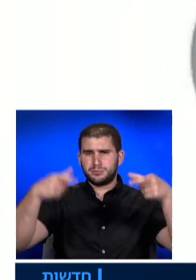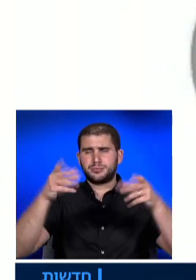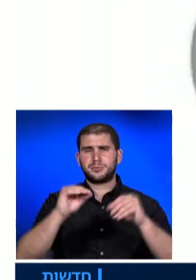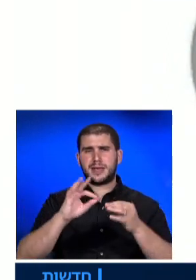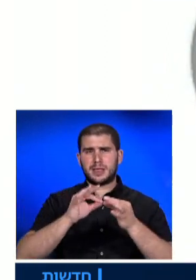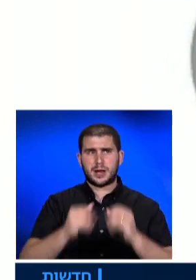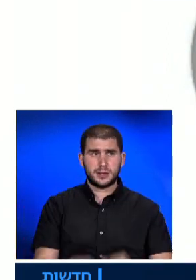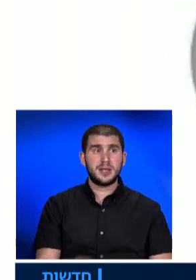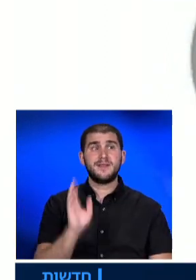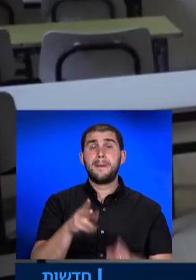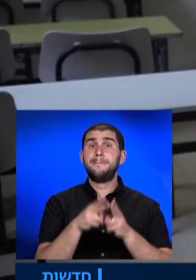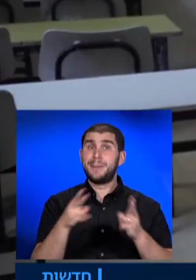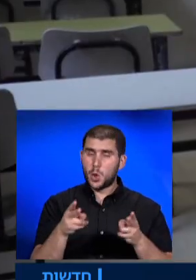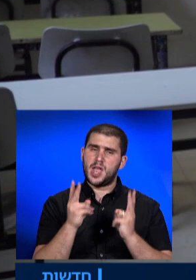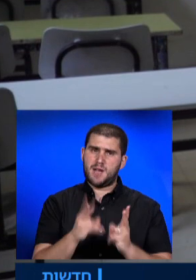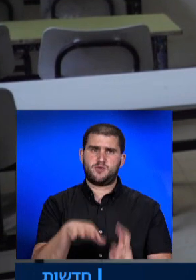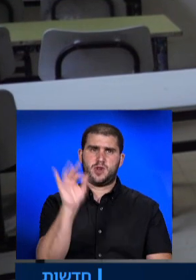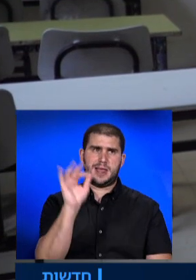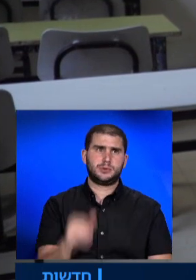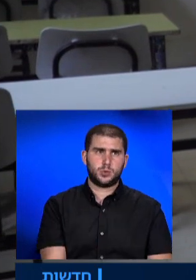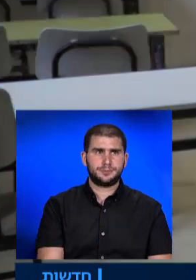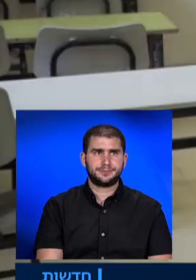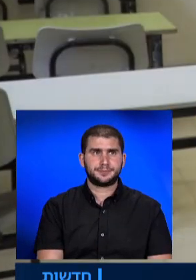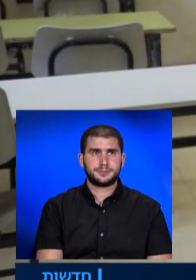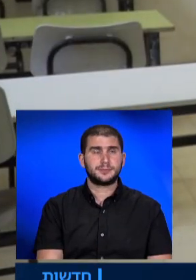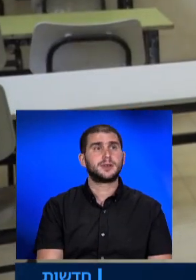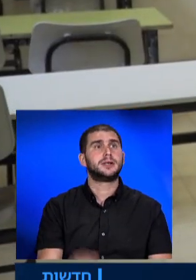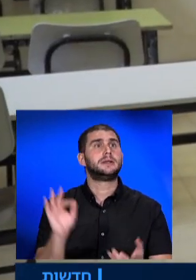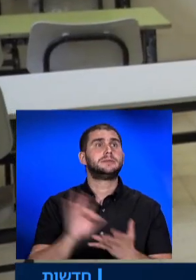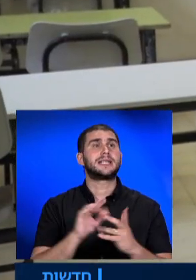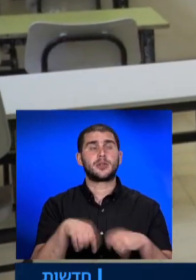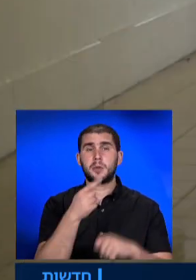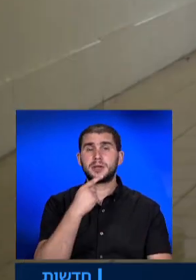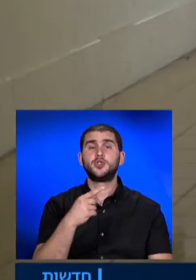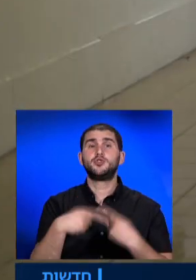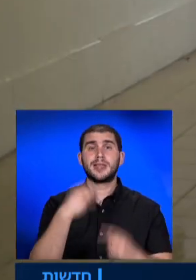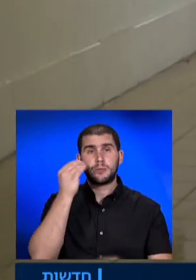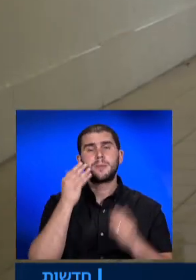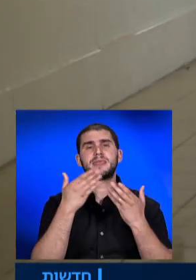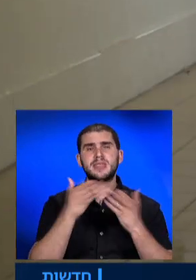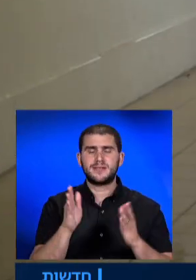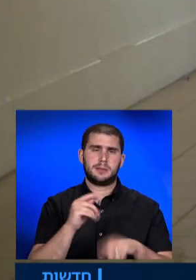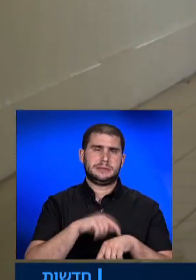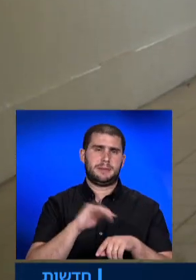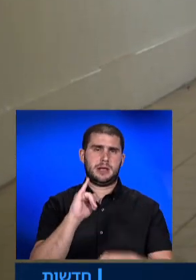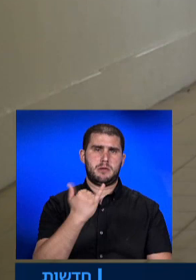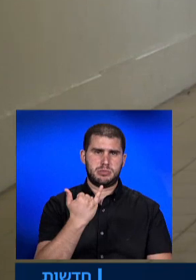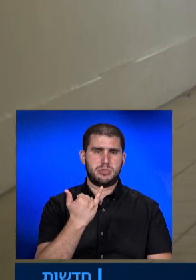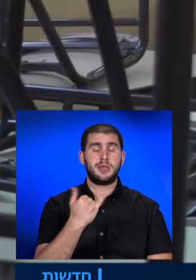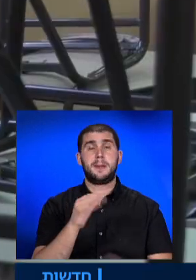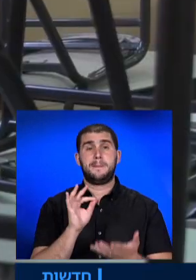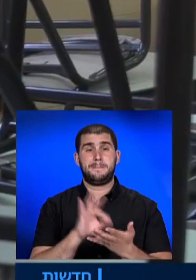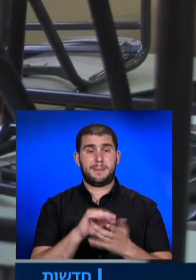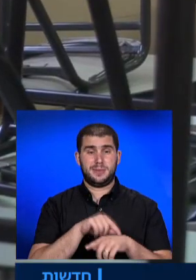הפתרון אפשר למצוא. על פי משרד החינוך, שנת הלימודים תיפתח במועד, ובזמן שנותר עד הצלצול